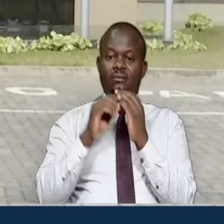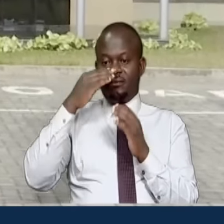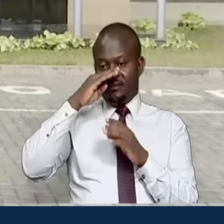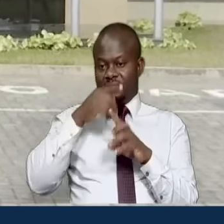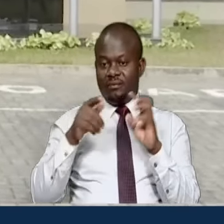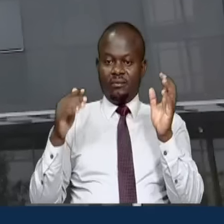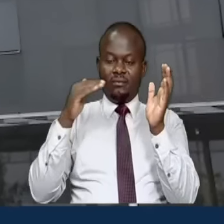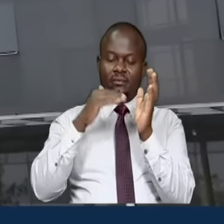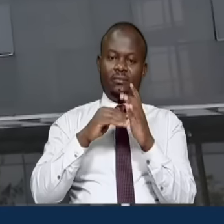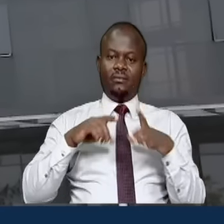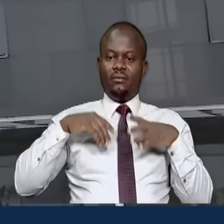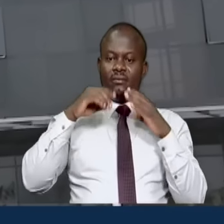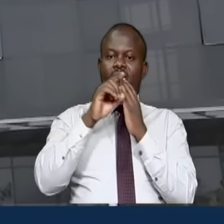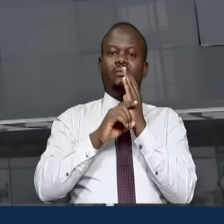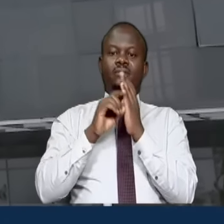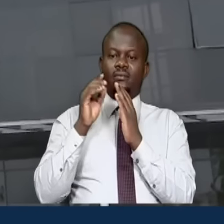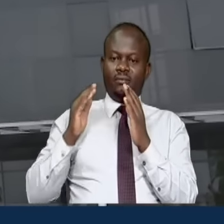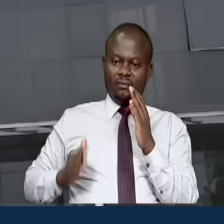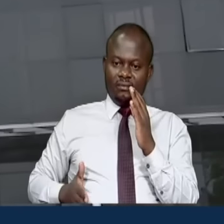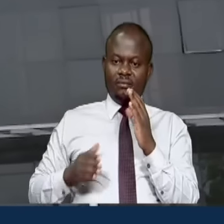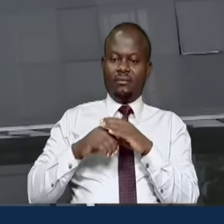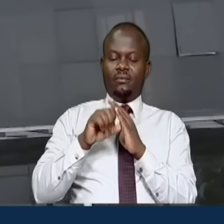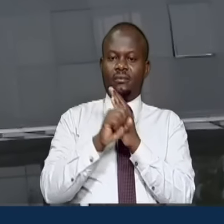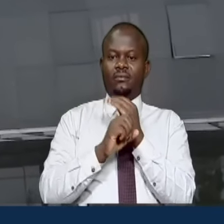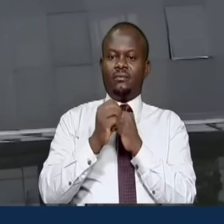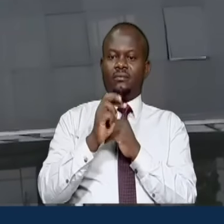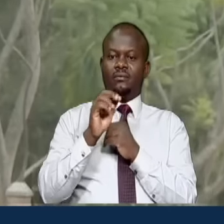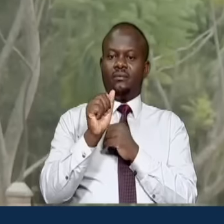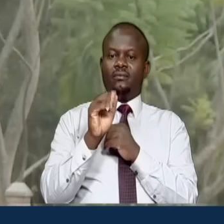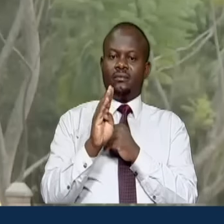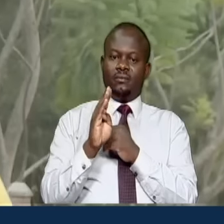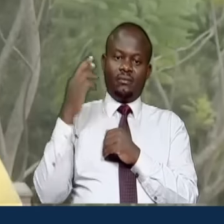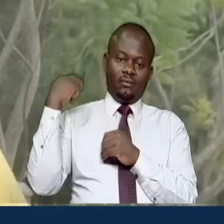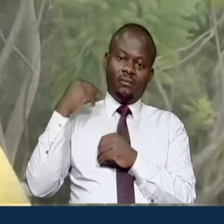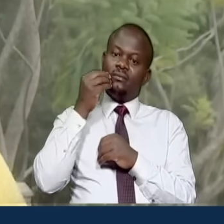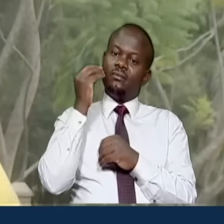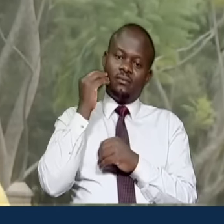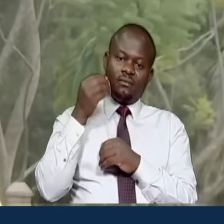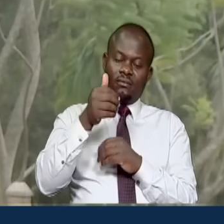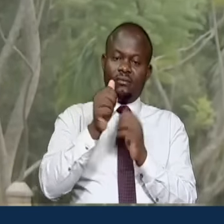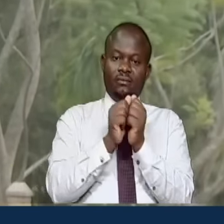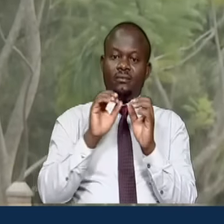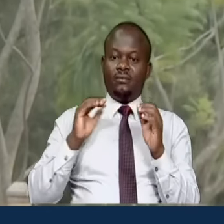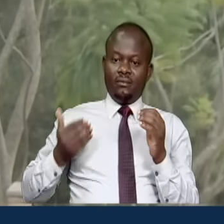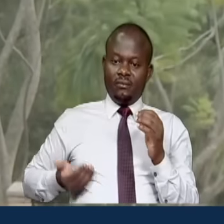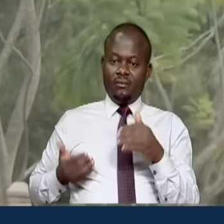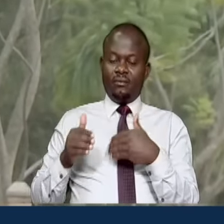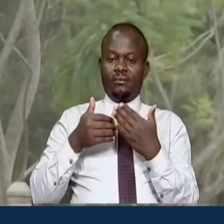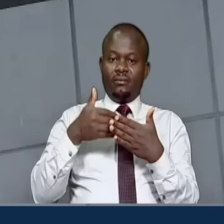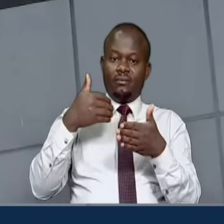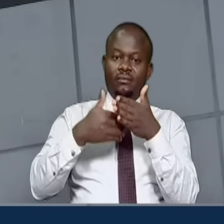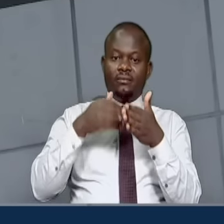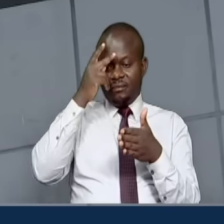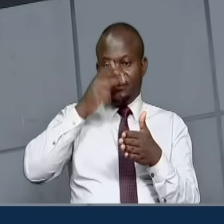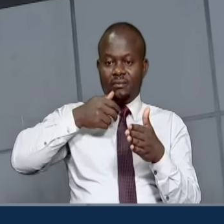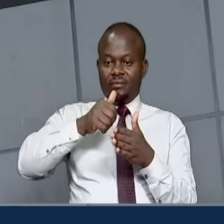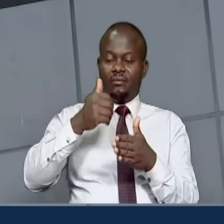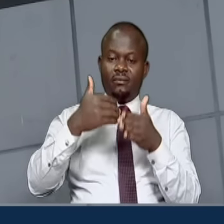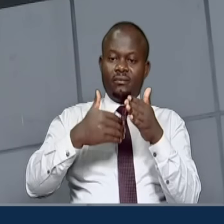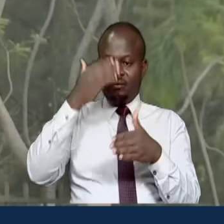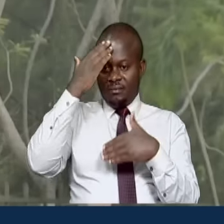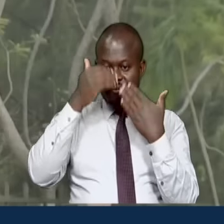ariko utuye mu karere ka Huye mu murenge wa Maraba ku nshingano z'urugo we n'umugore we biyegereje ababyeyi babo bakiriho kugira ngo